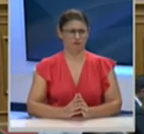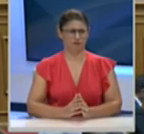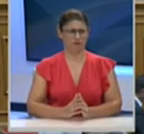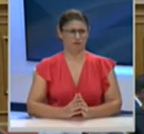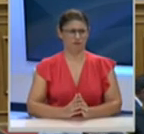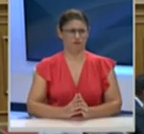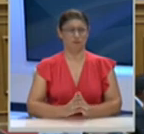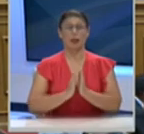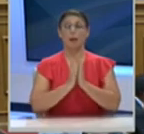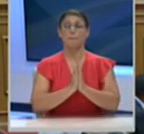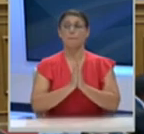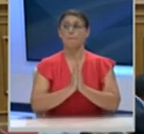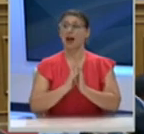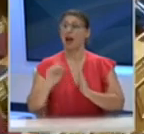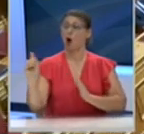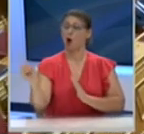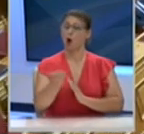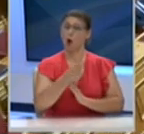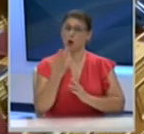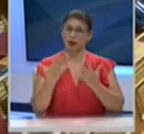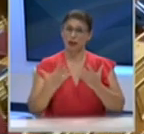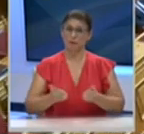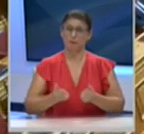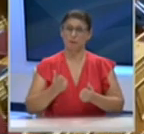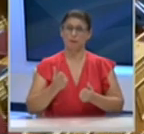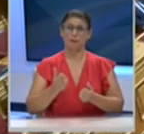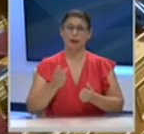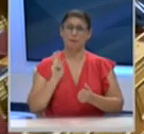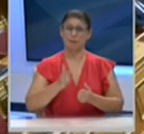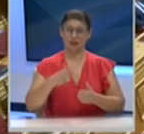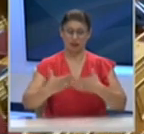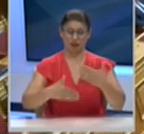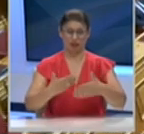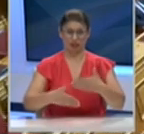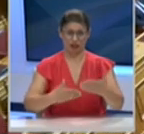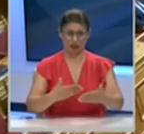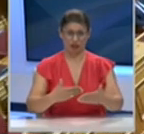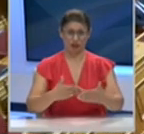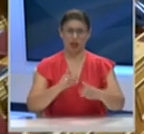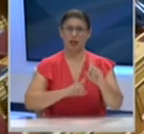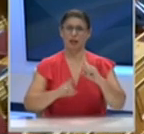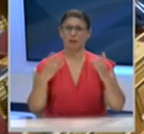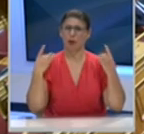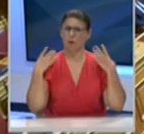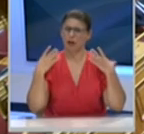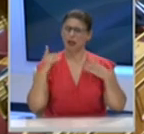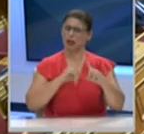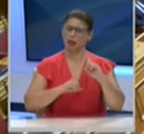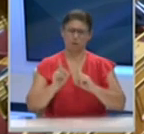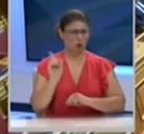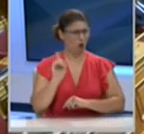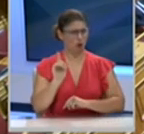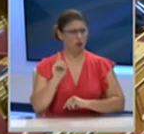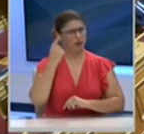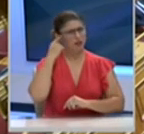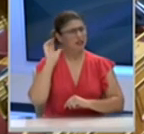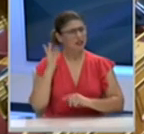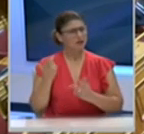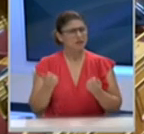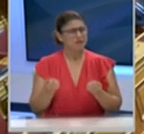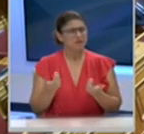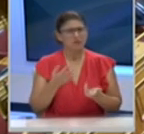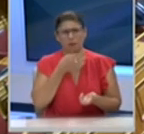Παρακαλώ όλους για να συνεχιστεί η διαδικασία. Υπάρχει μια ποινική διαδικασία, όπως ξέρετε, σε εξέλιξη. Κάποιοι έχουν απαλλαγεί, κάποιοι όχι. Δεν μπορώ να καταλάβω τη σκοπιμότητα